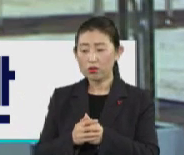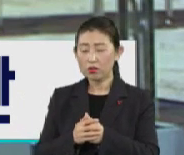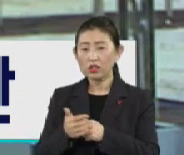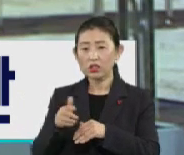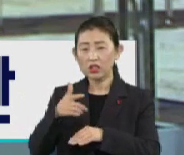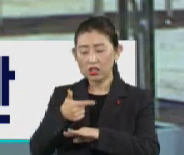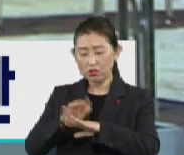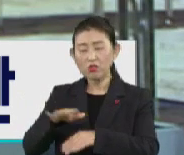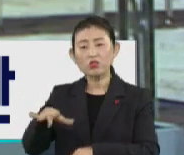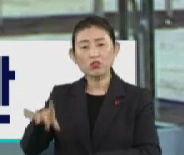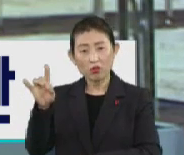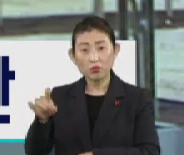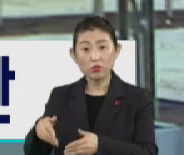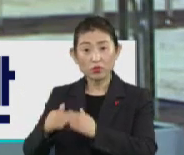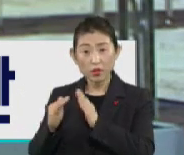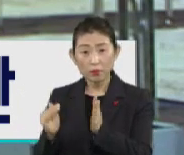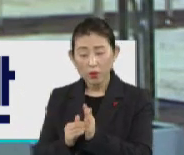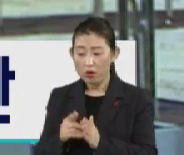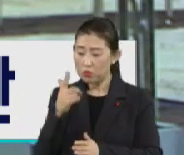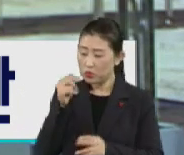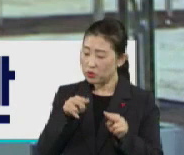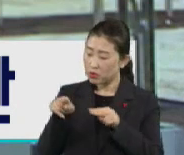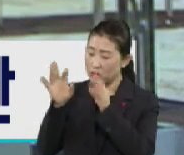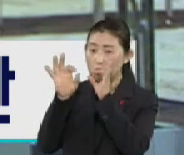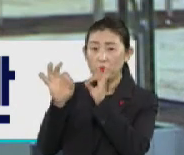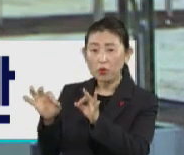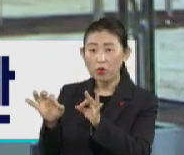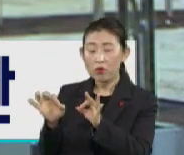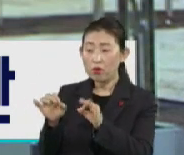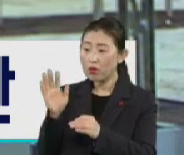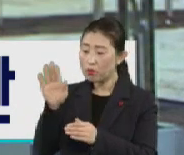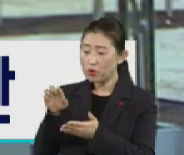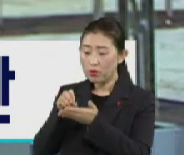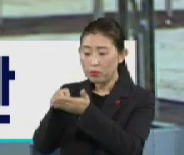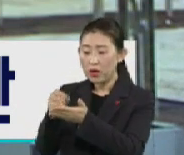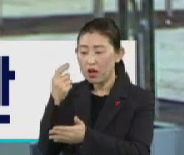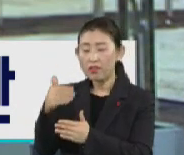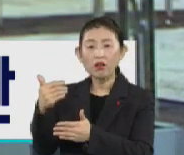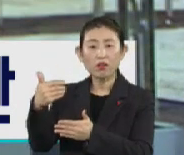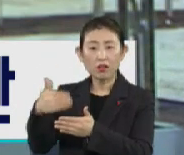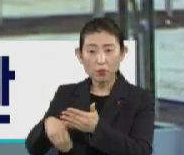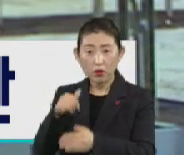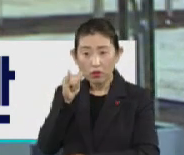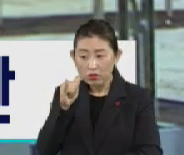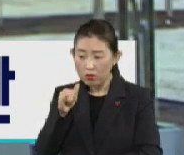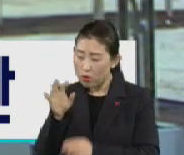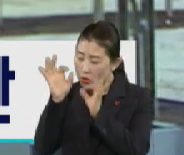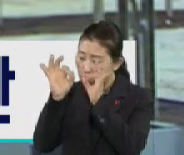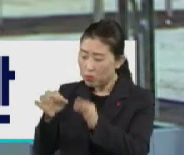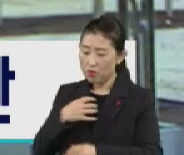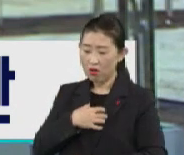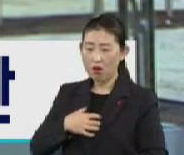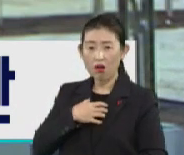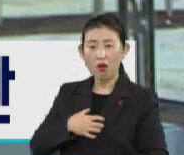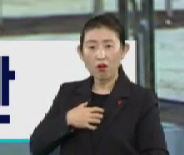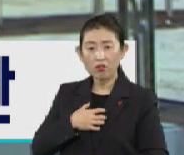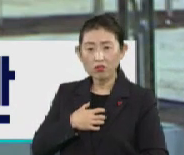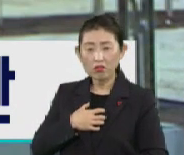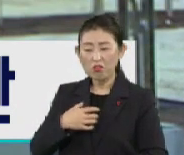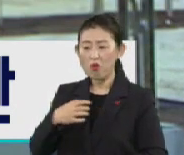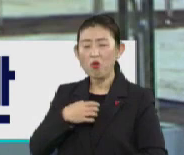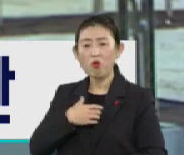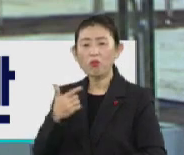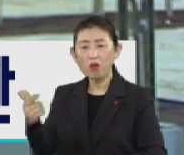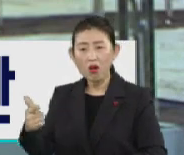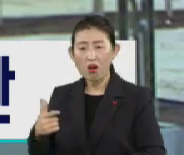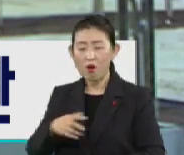대전 최초로 적용됐는데 학부모들은 이제 입학까지 한 달가량 남았는데 안전에 우려가 된다며 반발하고